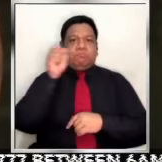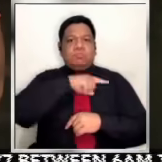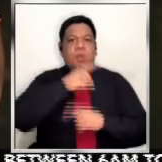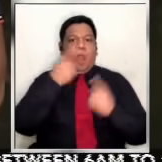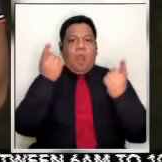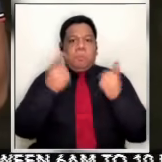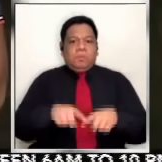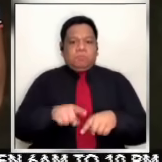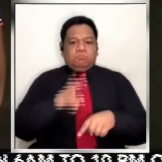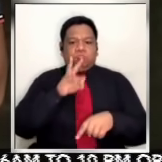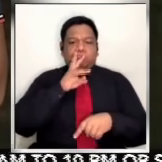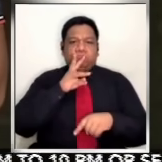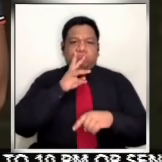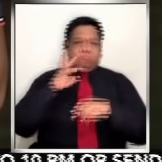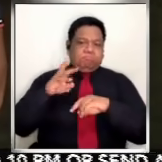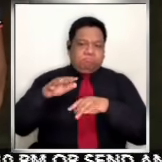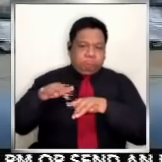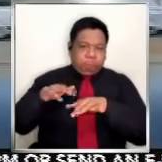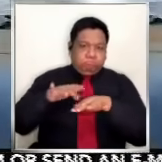ni bagyong Ulysses.